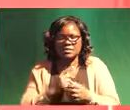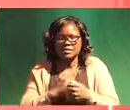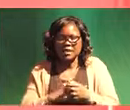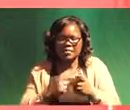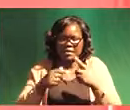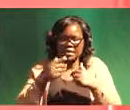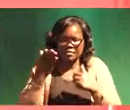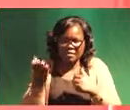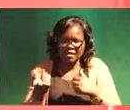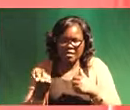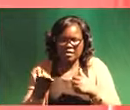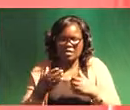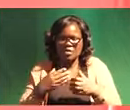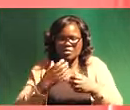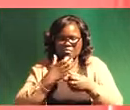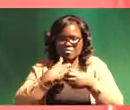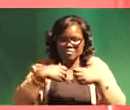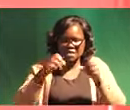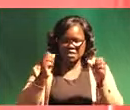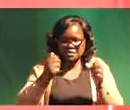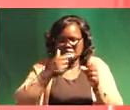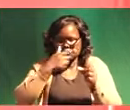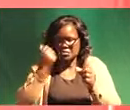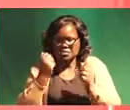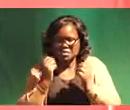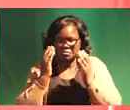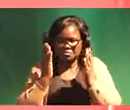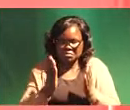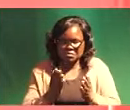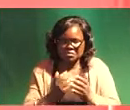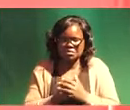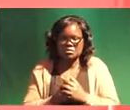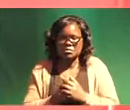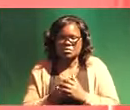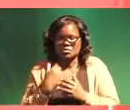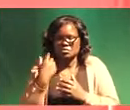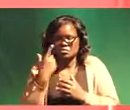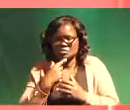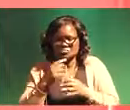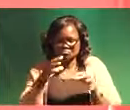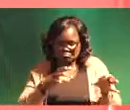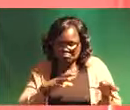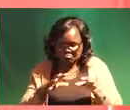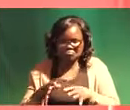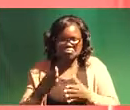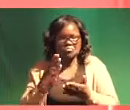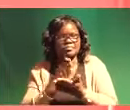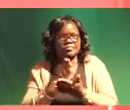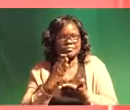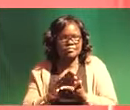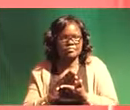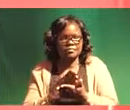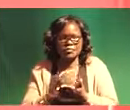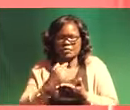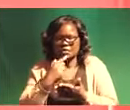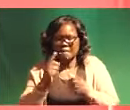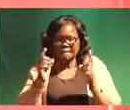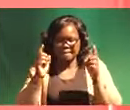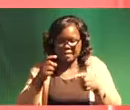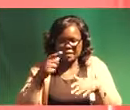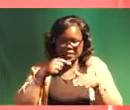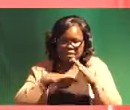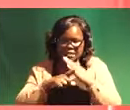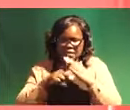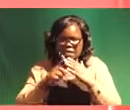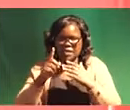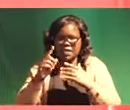Alipotua hapa mheshimiwa rais, kwa sababu wewe ni mtu ambaye ni aso la kamili, ulisema lazima uingie kwa hii